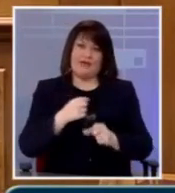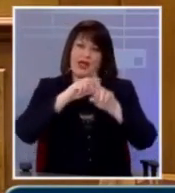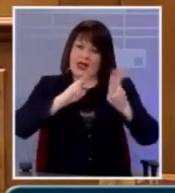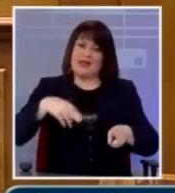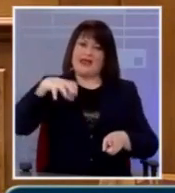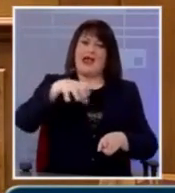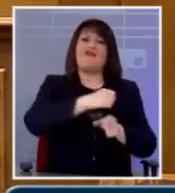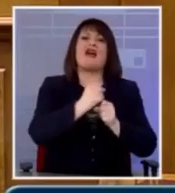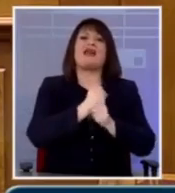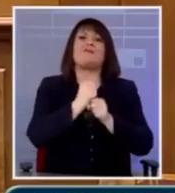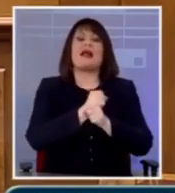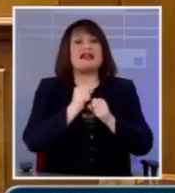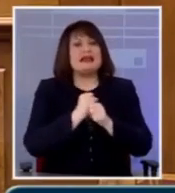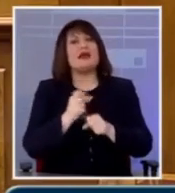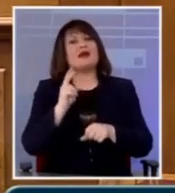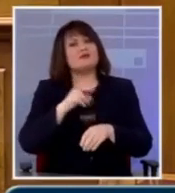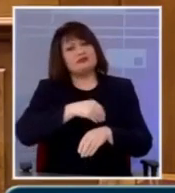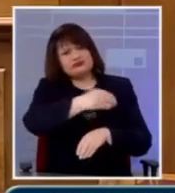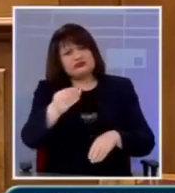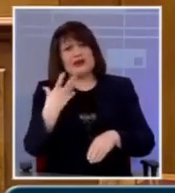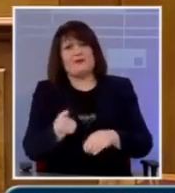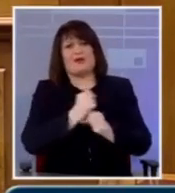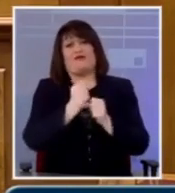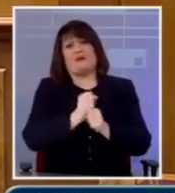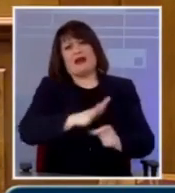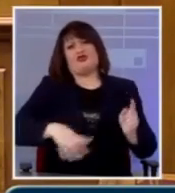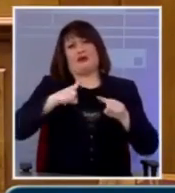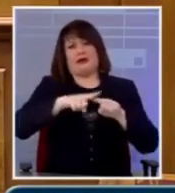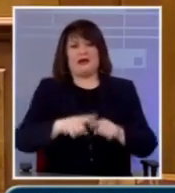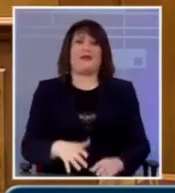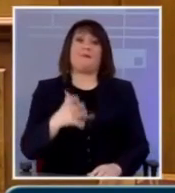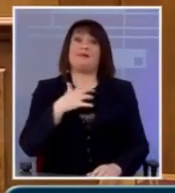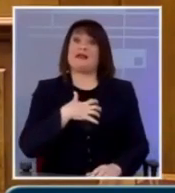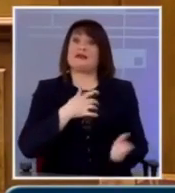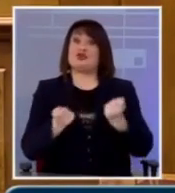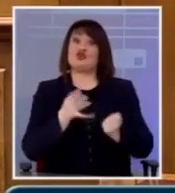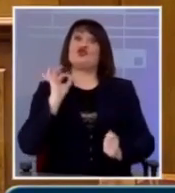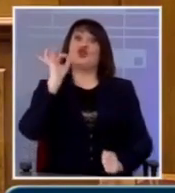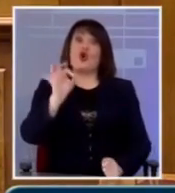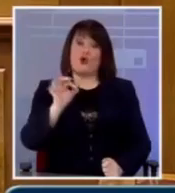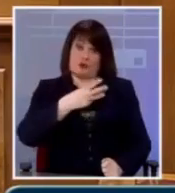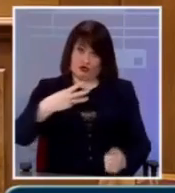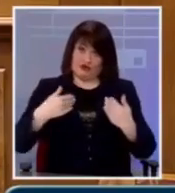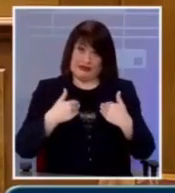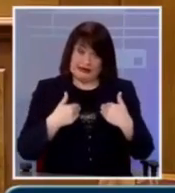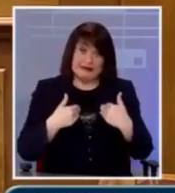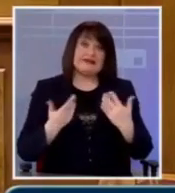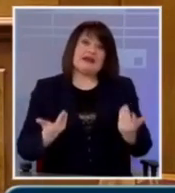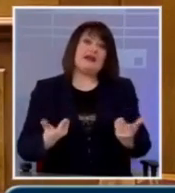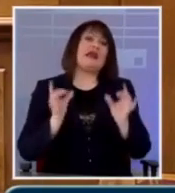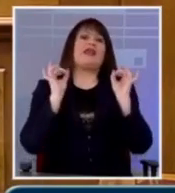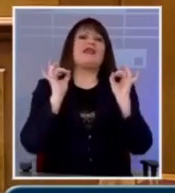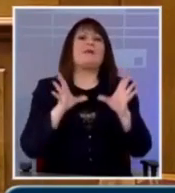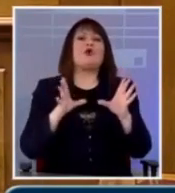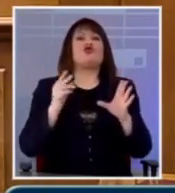ασφαλής και επαρκής διάθεση φαρμάκων σε όλη τη χώρα. Στρατηγικός στόχος του ΣΥΡΙΖΑ είναι η οικοδόμηση ενός δημόσιου και δωρεάν